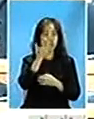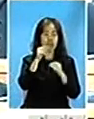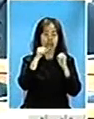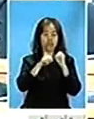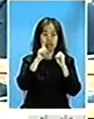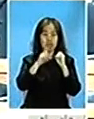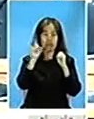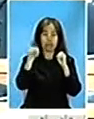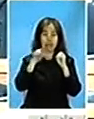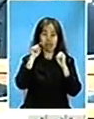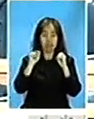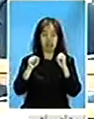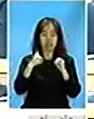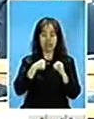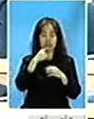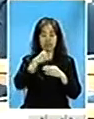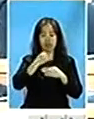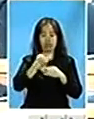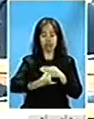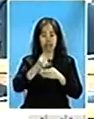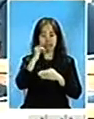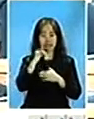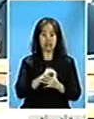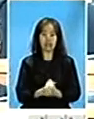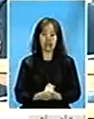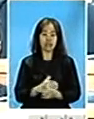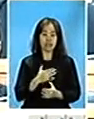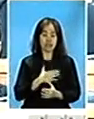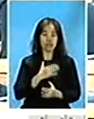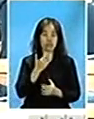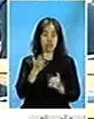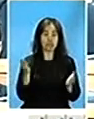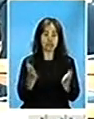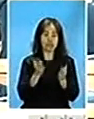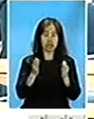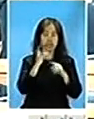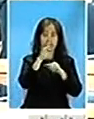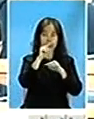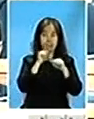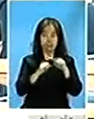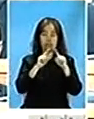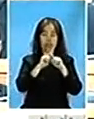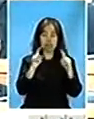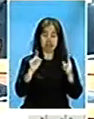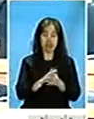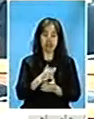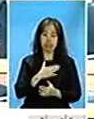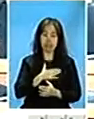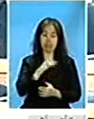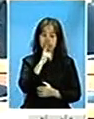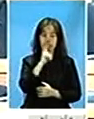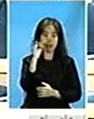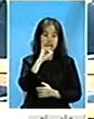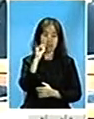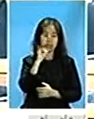0.01% นั้นเนี่ยผมยังพูดไม่จบนะครับคือผมสนับสนุน 100% แต่ว่าผมยังไม่ได้บอกว่าเงื่อน